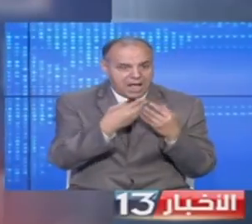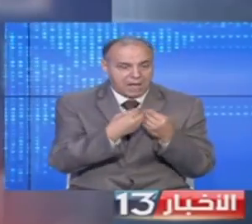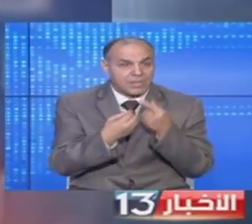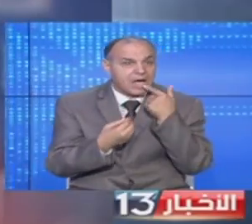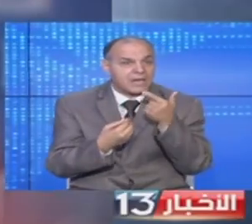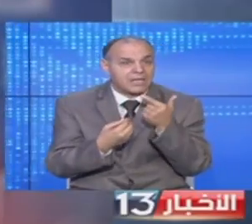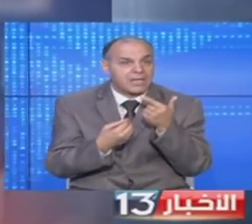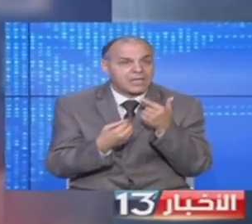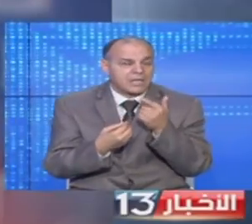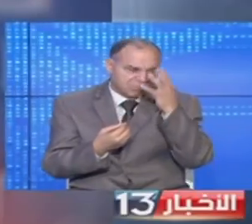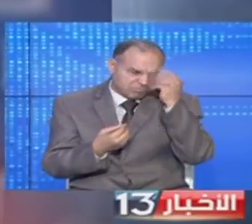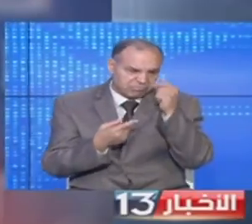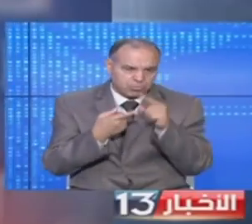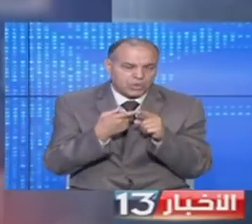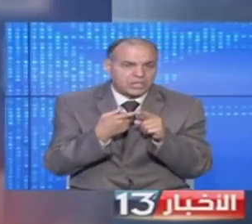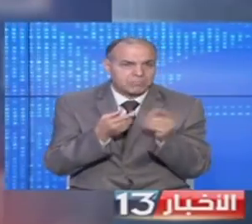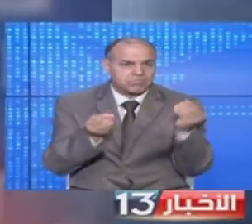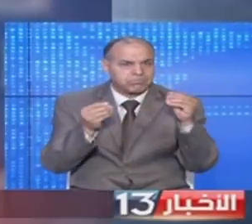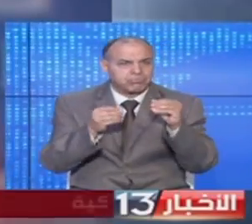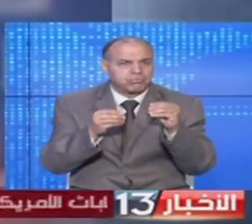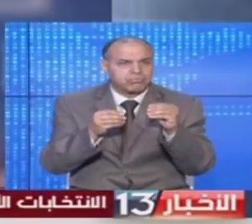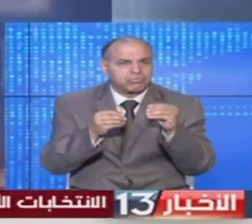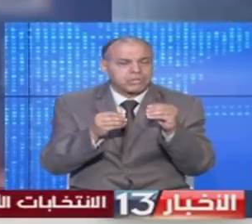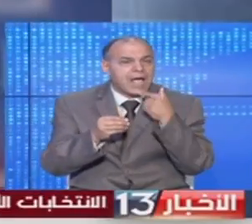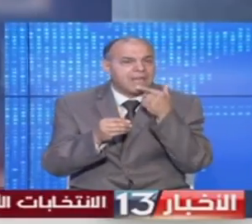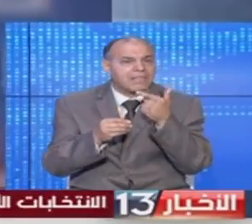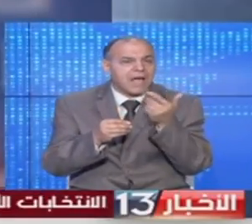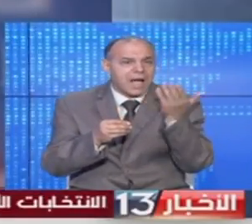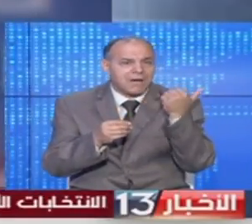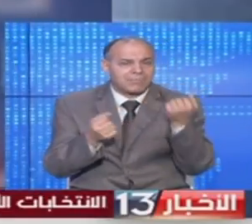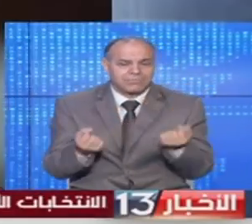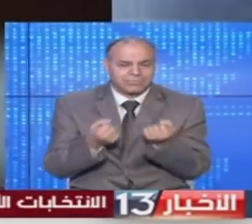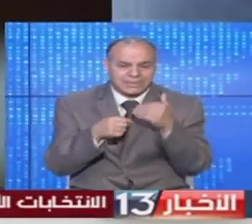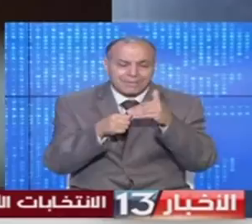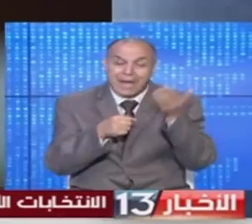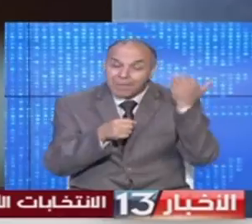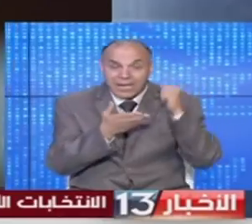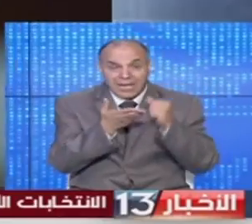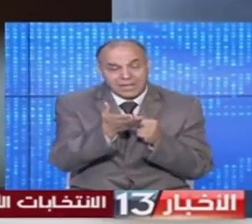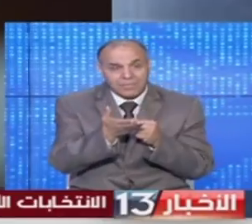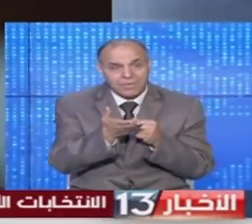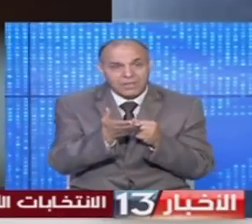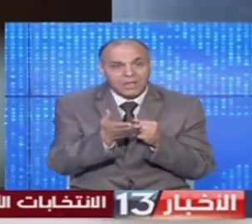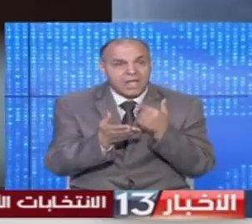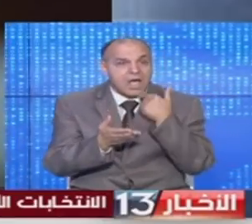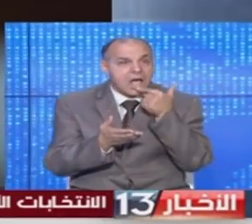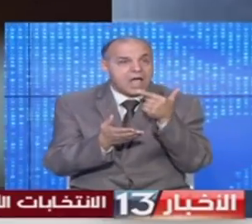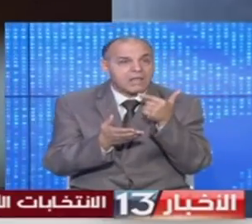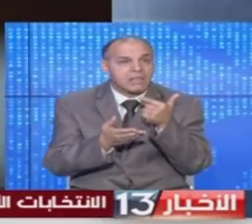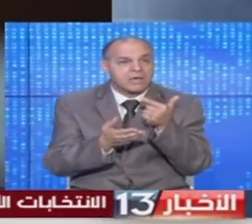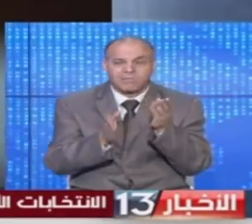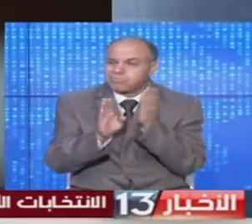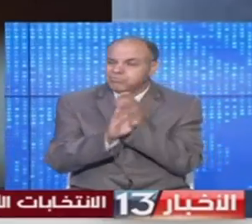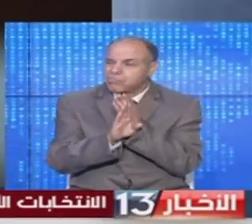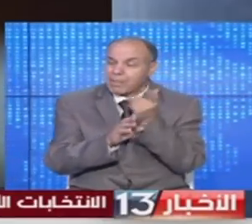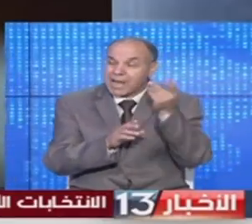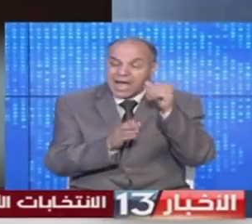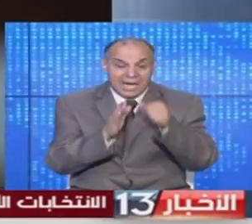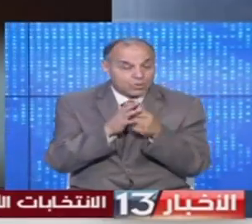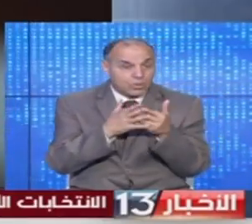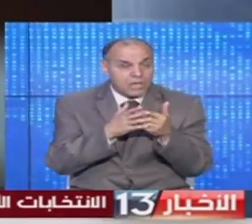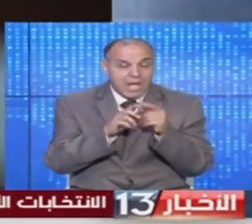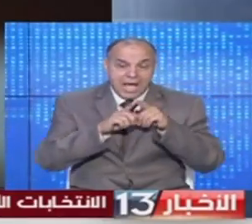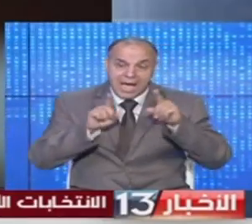عن استيائه من توظيف تصحيح سابقه ضمن حمله واصفا ذلك بالتقليل وقد اظهر